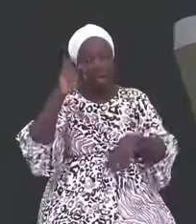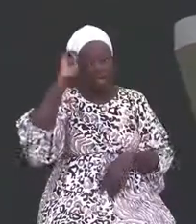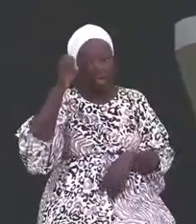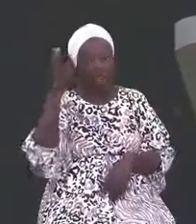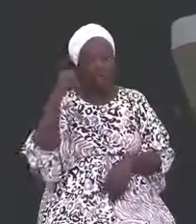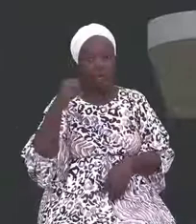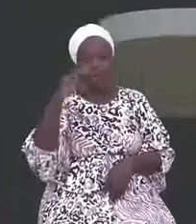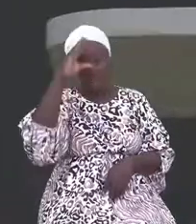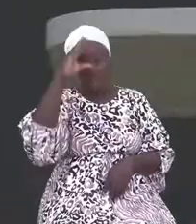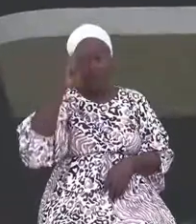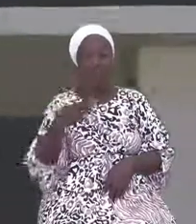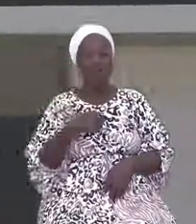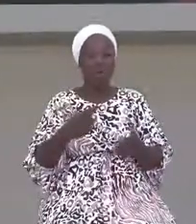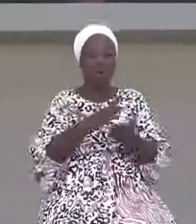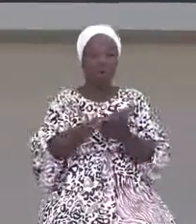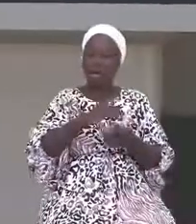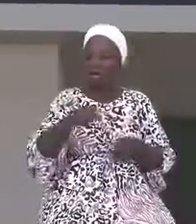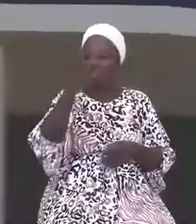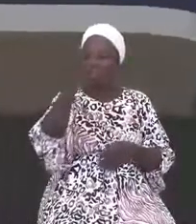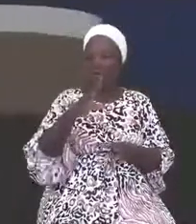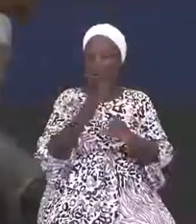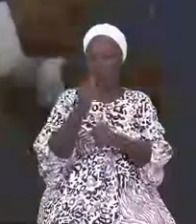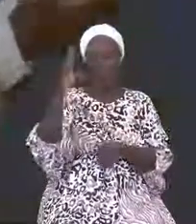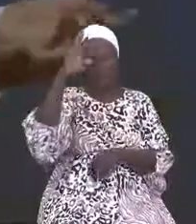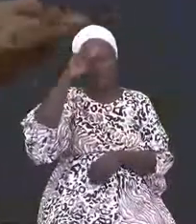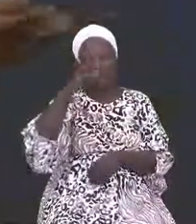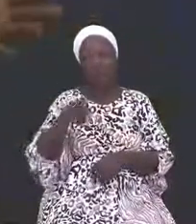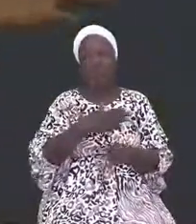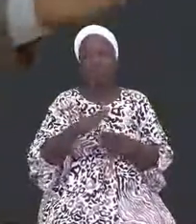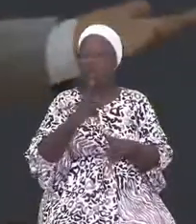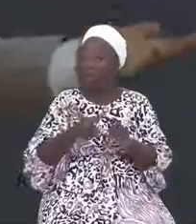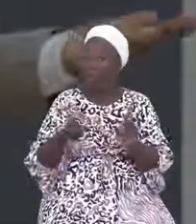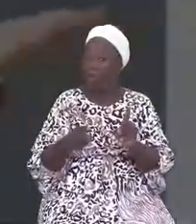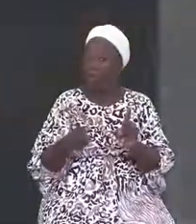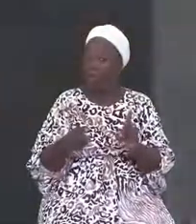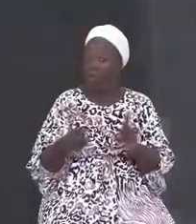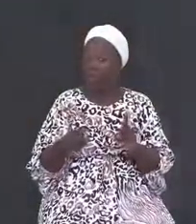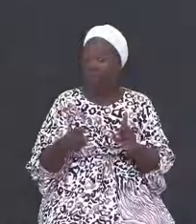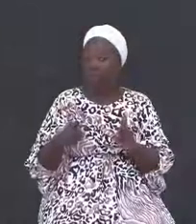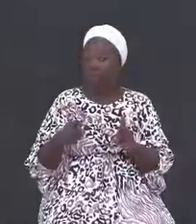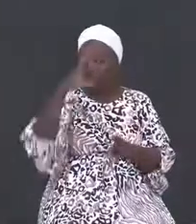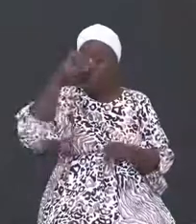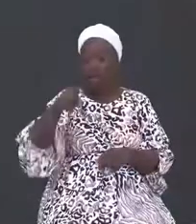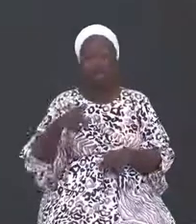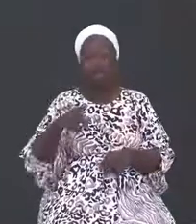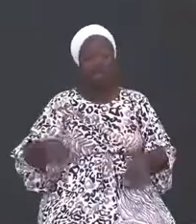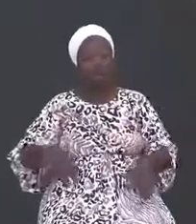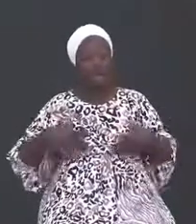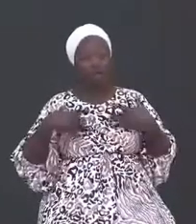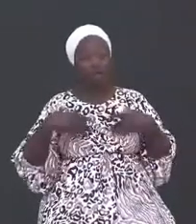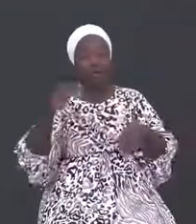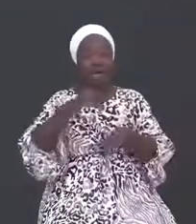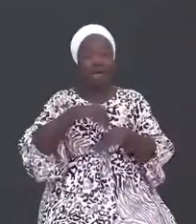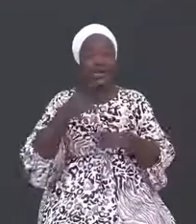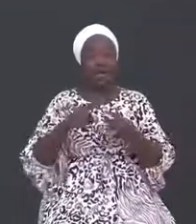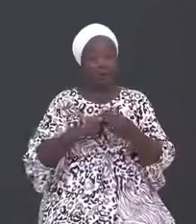l'a enlevé. Mais sa vie, au départ, n'était pas sans péché, sans